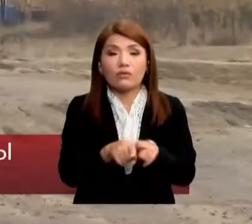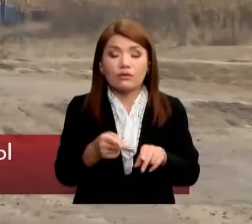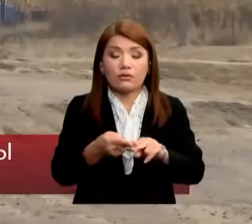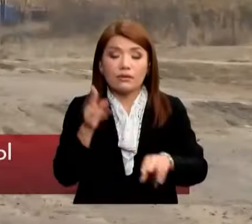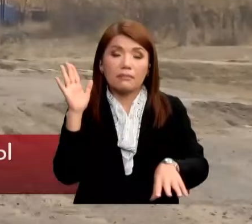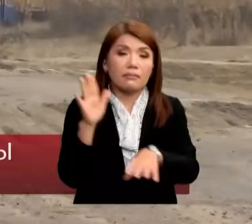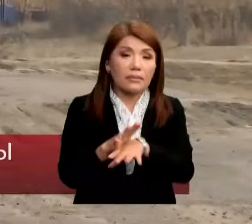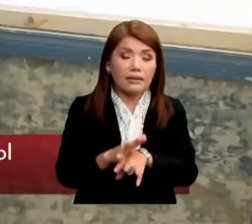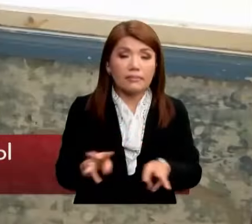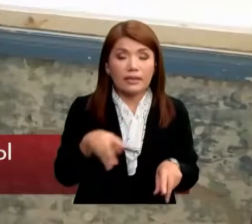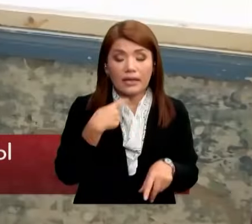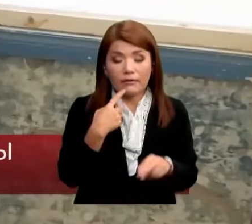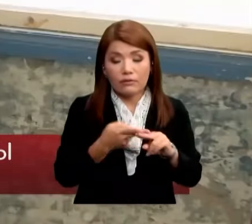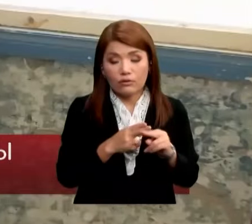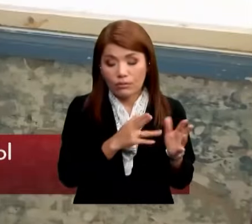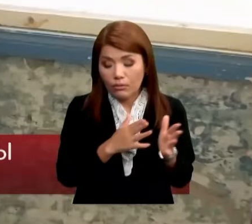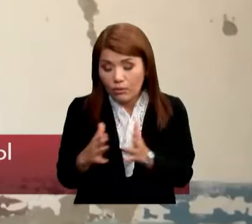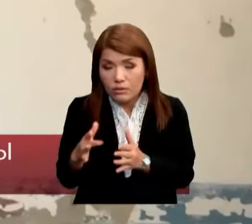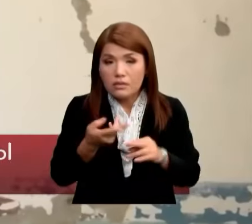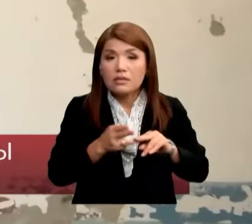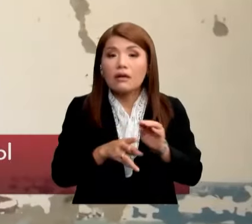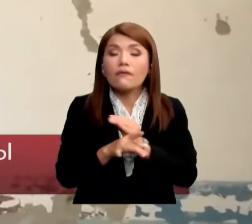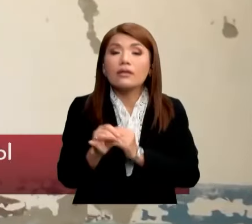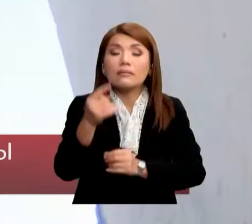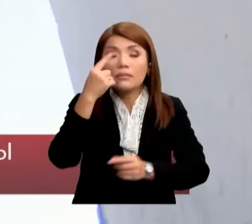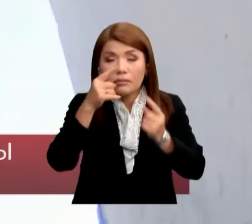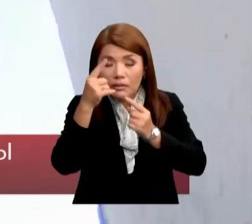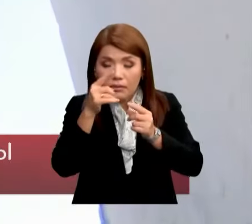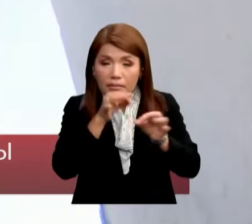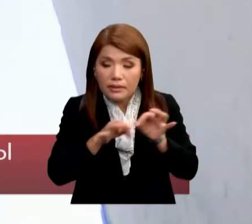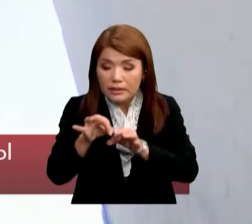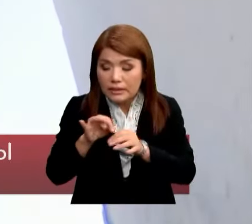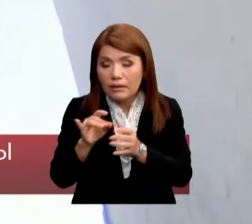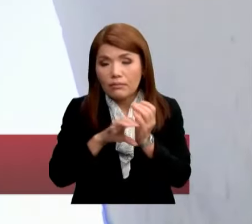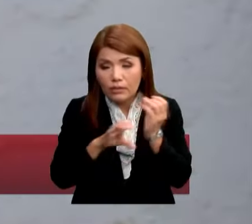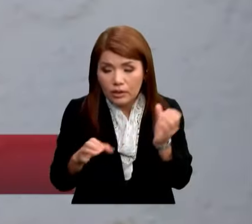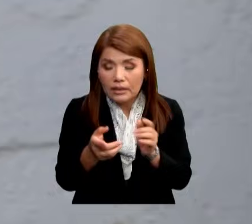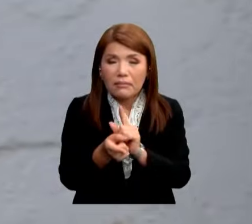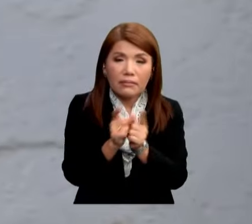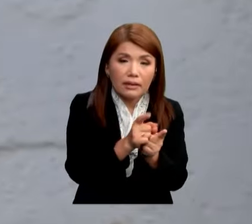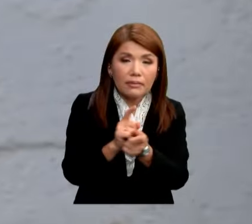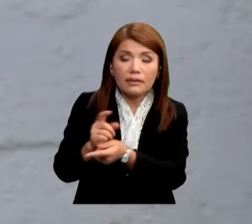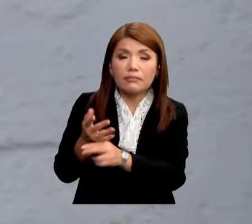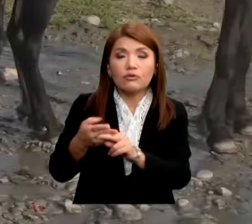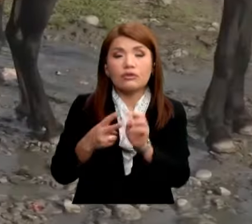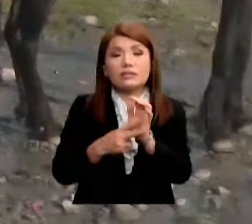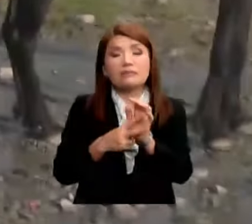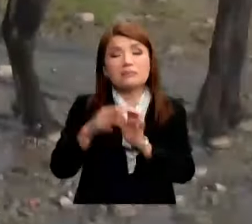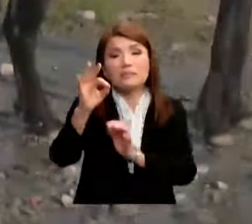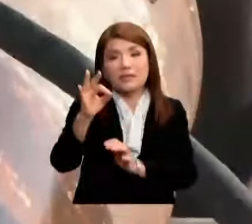поручению премьера в приоритетном порядке разрабатывать будут проекты по замене сетей с износом более